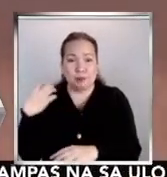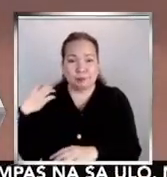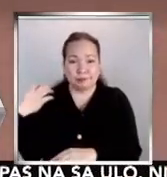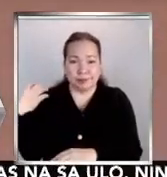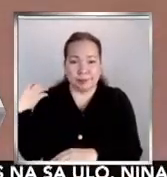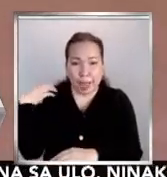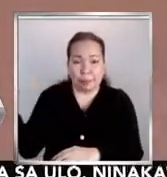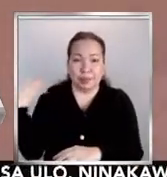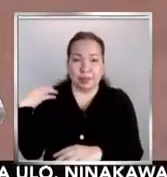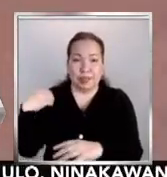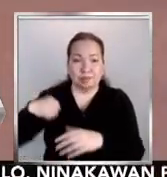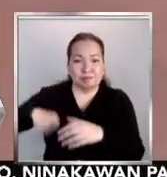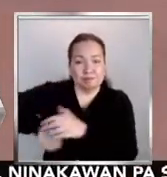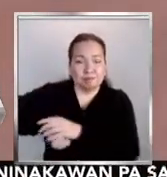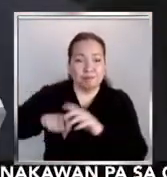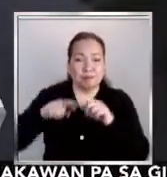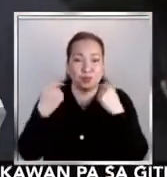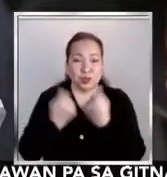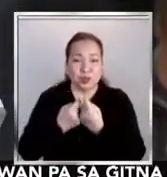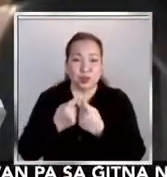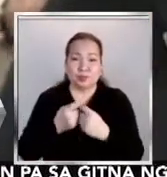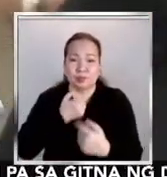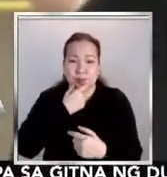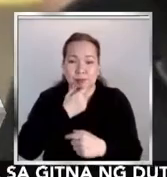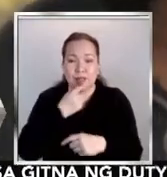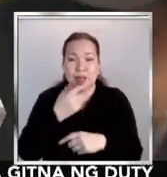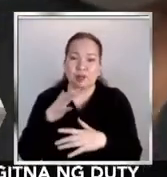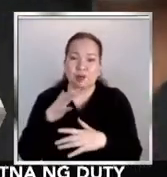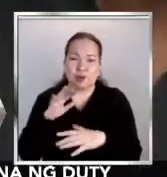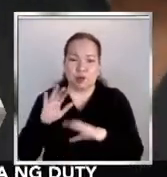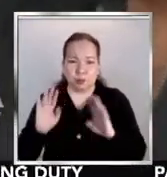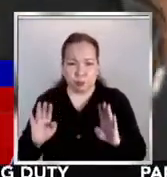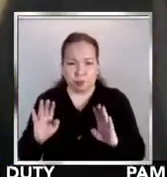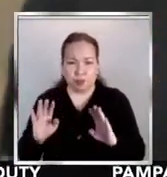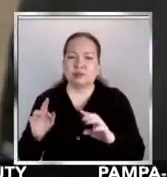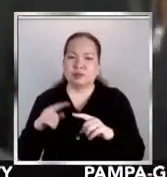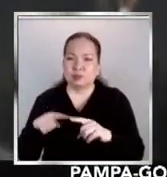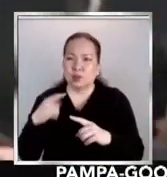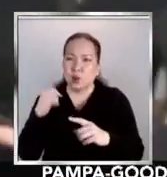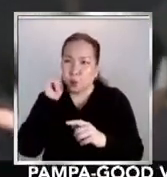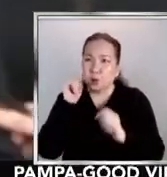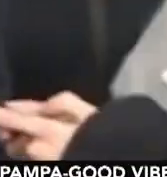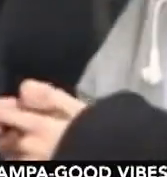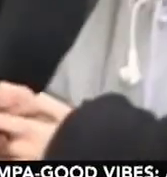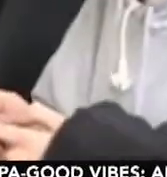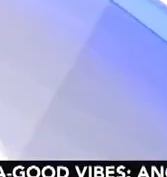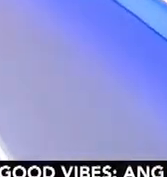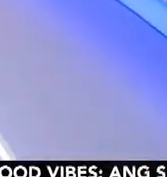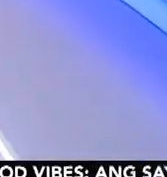ng England, ilang beses nang nakasama ni Beckham si Queen Elizabeth II.